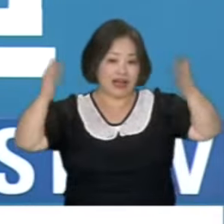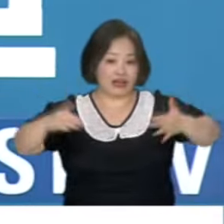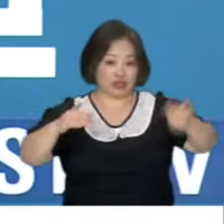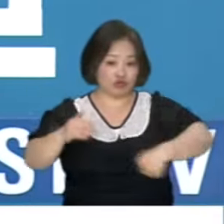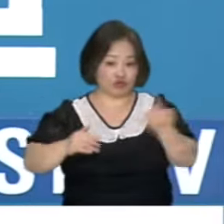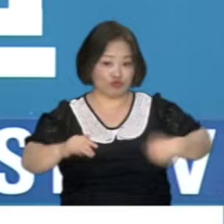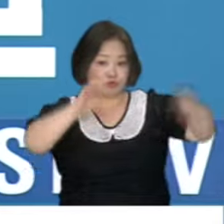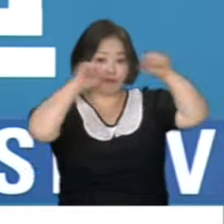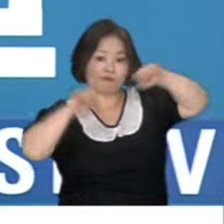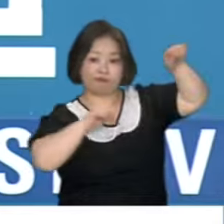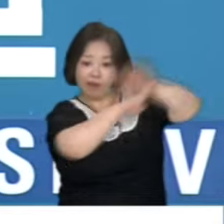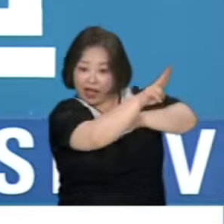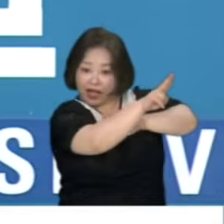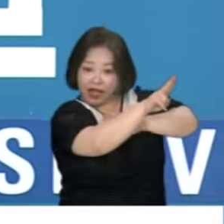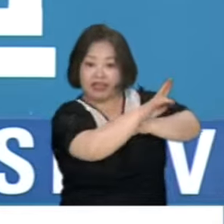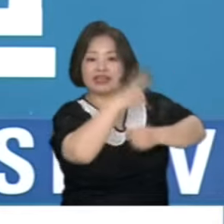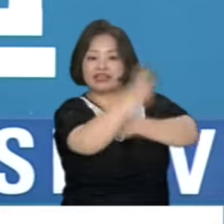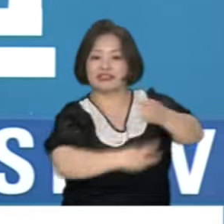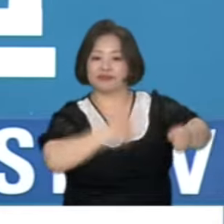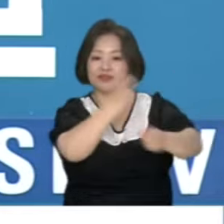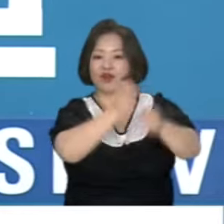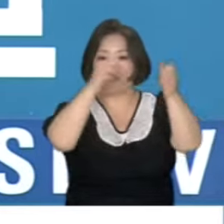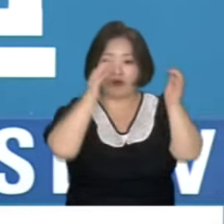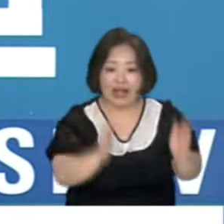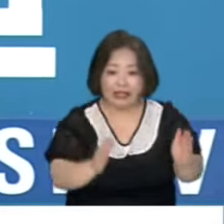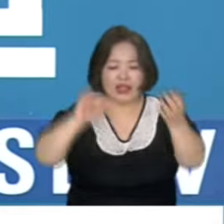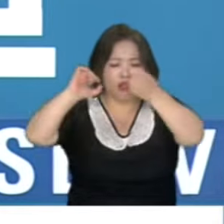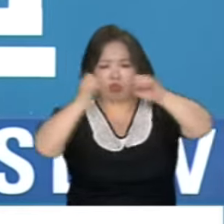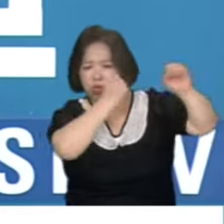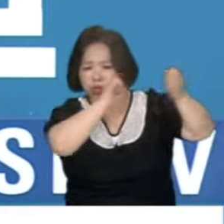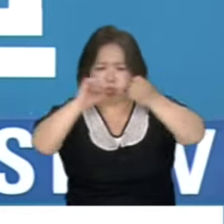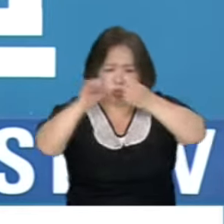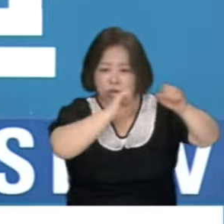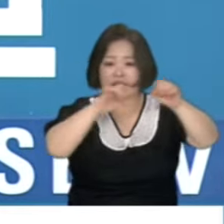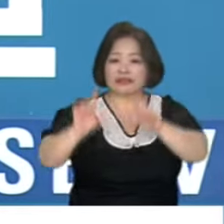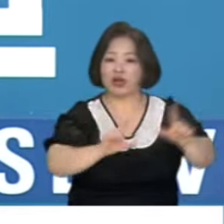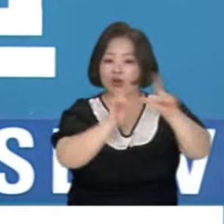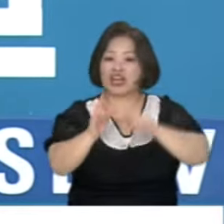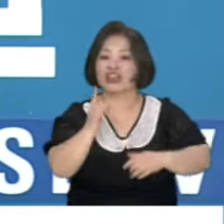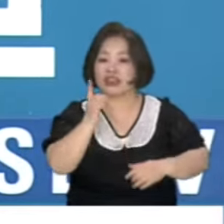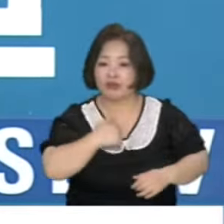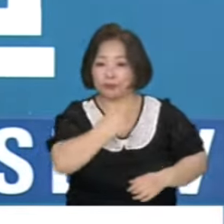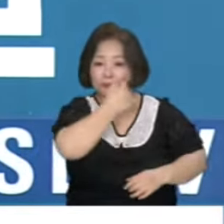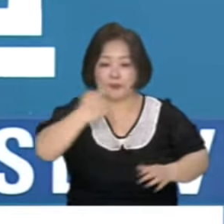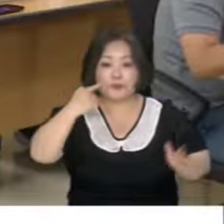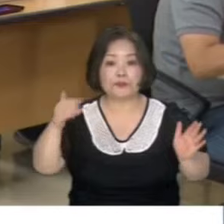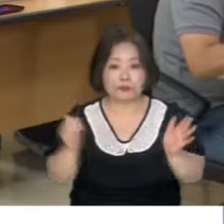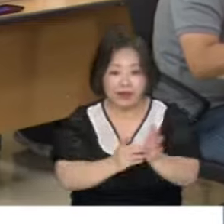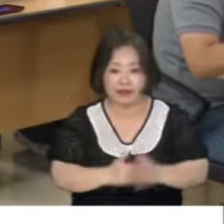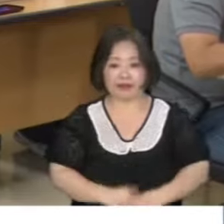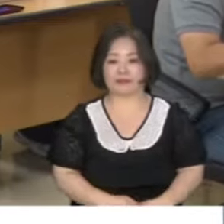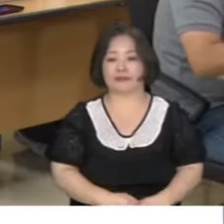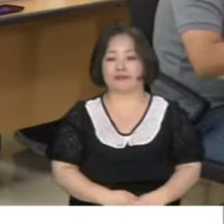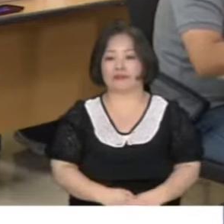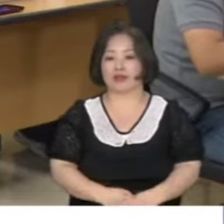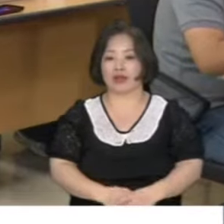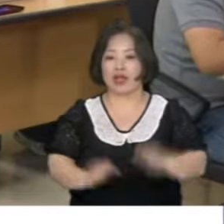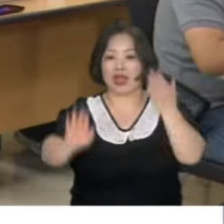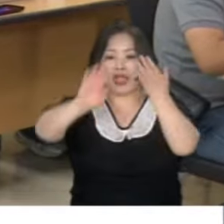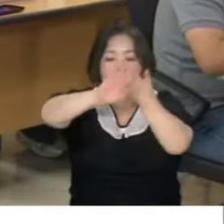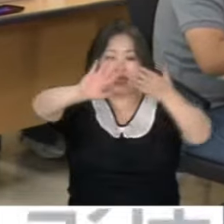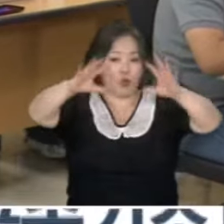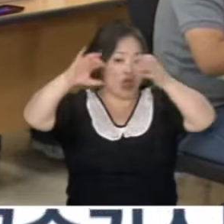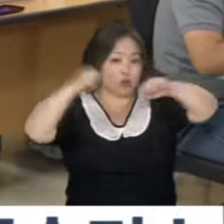이래 약 20년간 도피 생활을 이어온 사실을 확인하고 해외